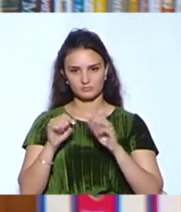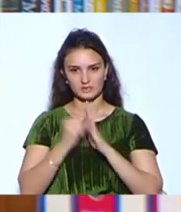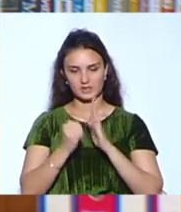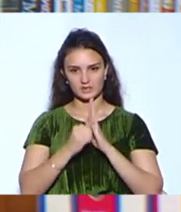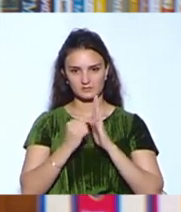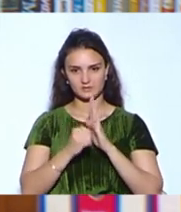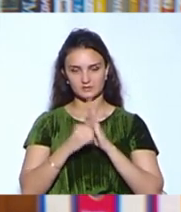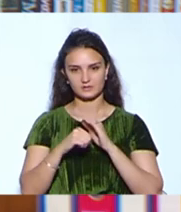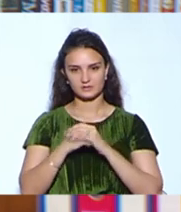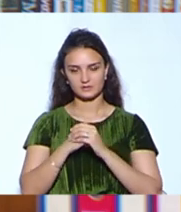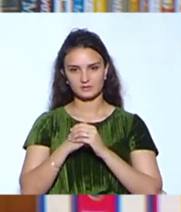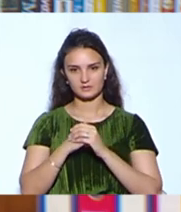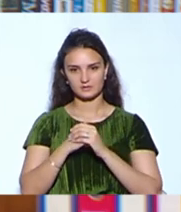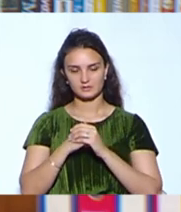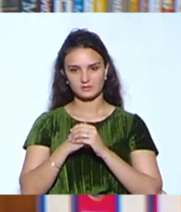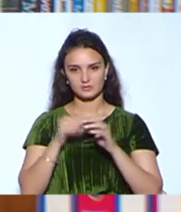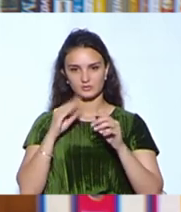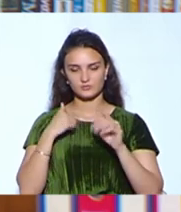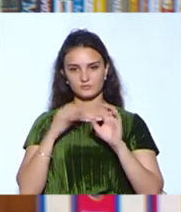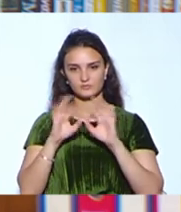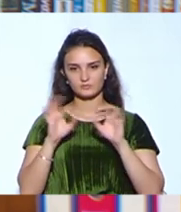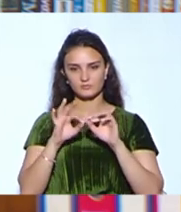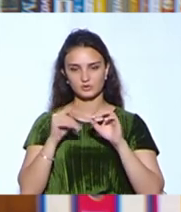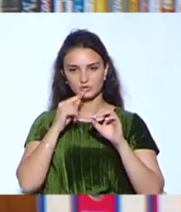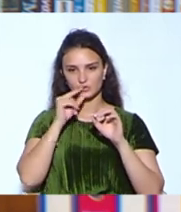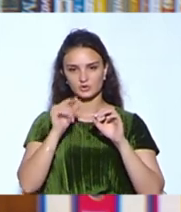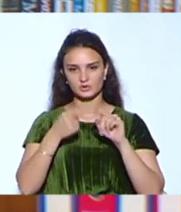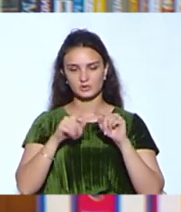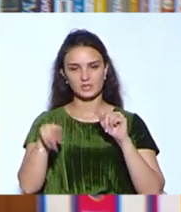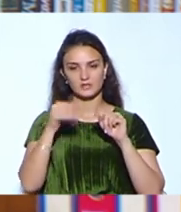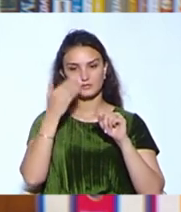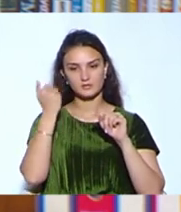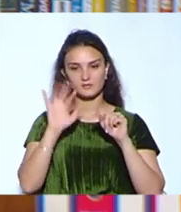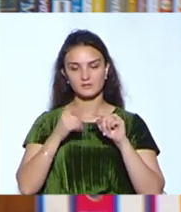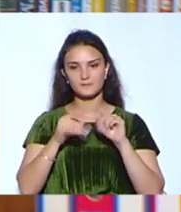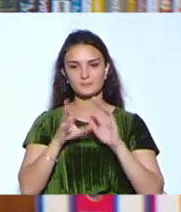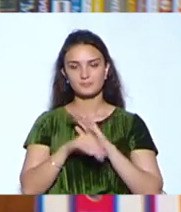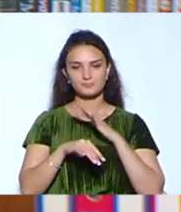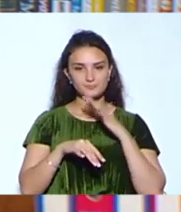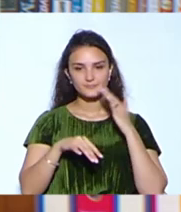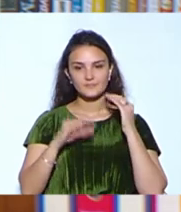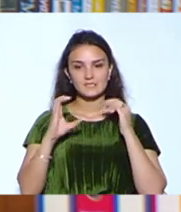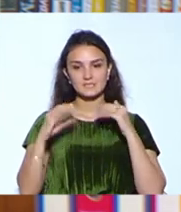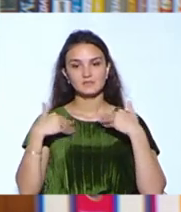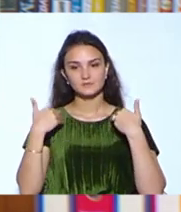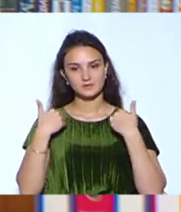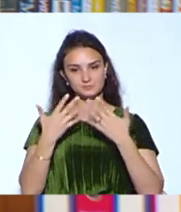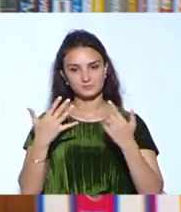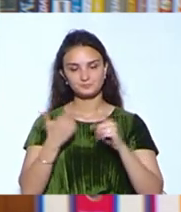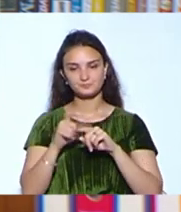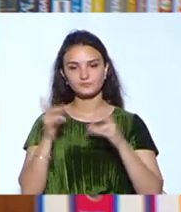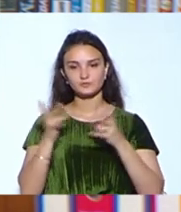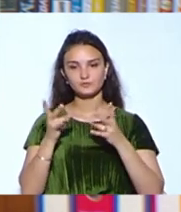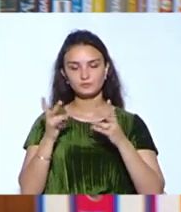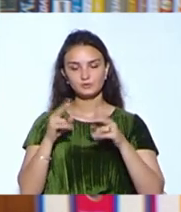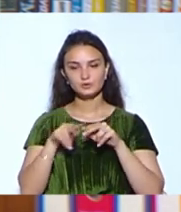გახეხილი მასა უკაცრავად და როდესაც ჩვენ ლაპარაკობთ შინდის როლზე, არ დაგავიწყდეთ, რომ ის შეიცავს დიდი რაოდენობით C ვიტამინს, რაც ძალიან